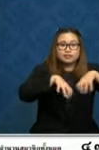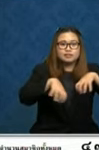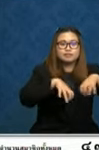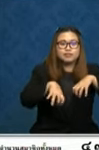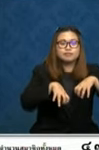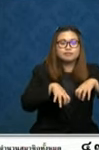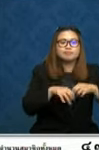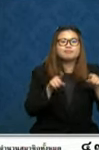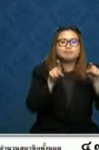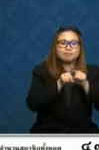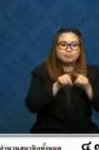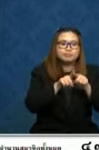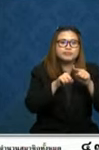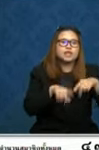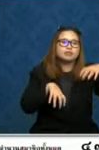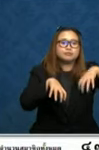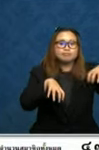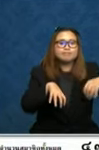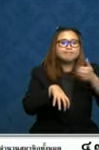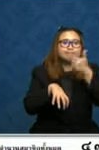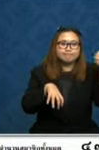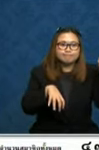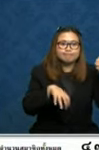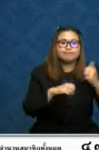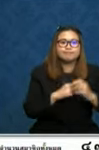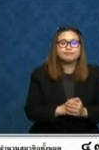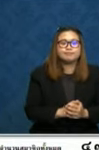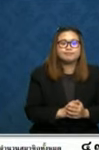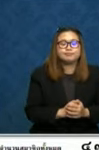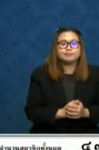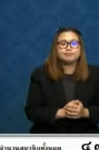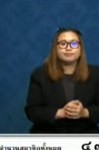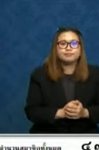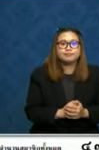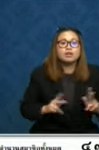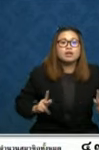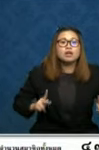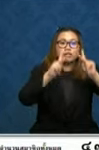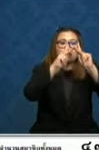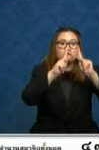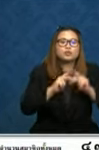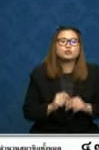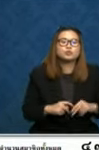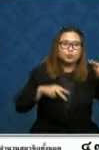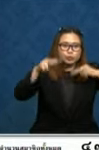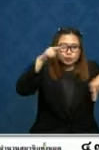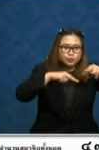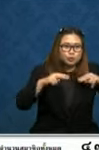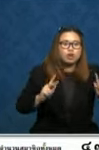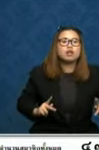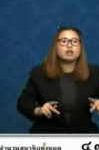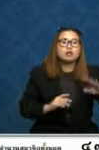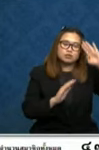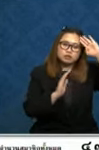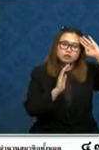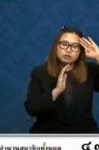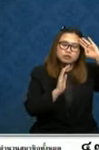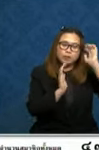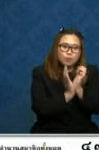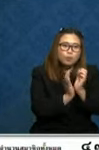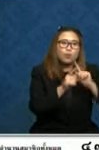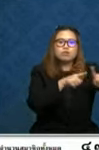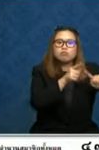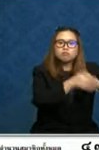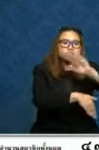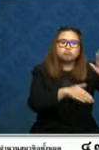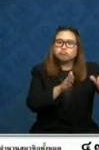ซ้อนกับหน่วยงานอื่นๆที่รับผิดชอบในด้านนี้โดยตรงอยู่แล้วค่ะทั้งในกระทรวงกลาโหมสำนักงานตำรวจแห่งชาติและอื่นๆที่มีหน้าที่ใน